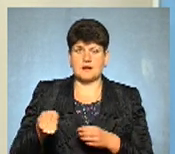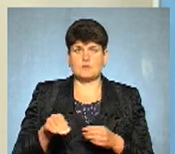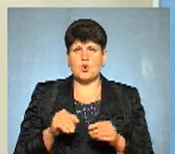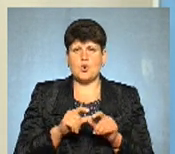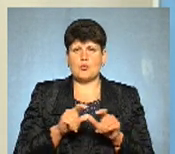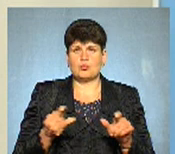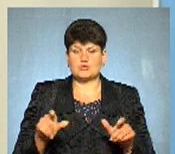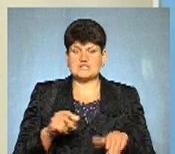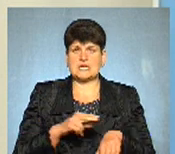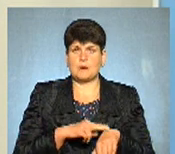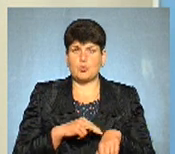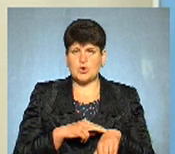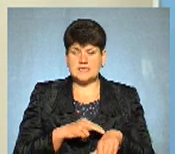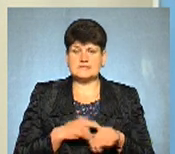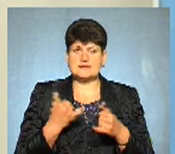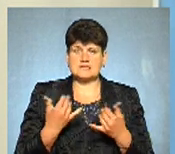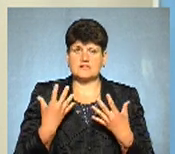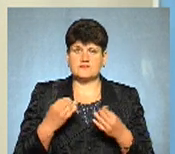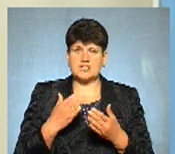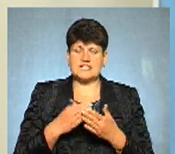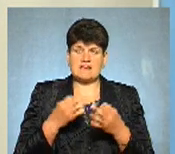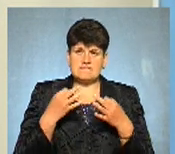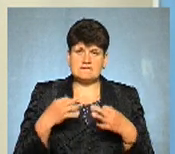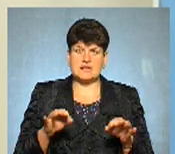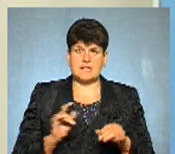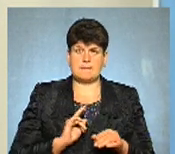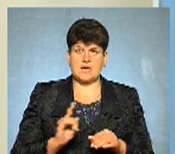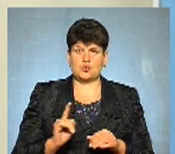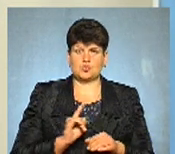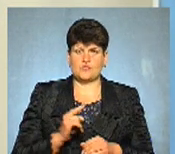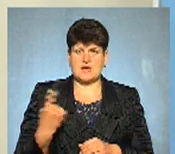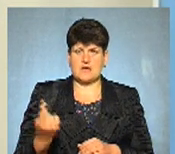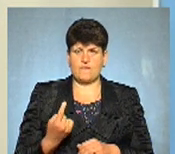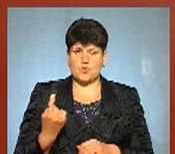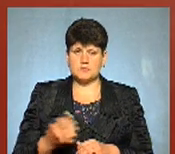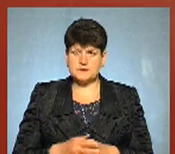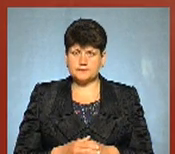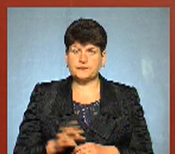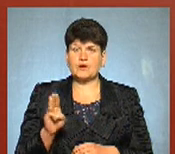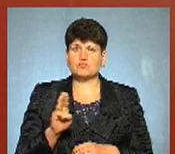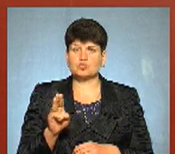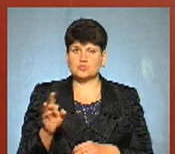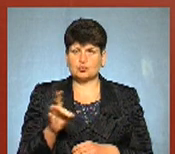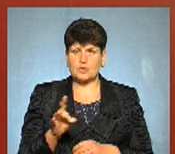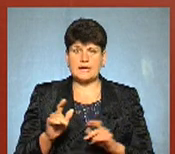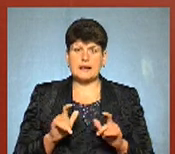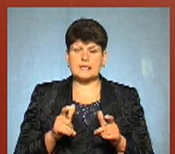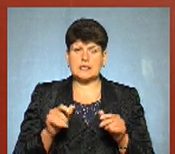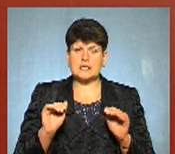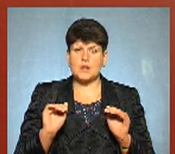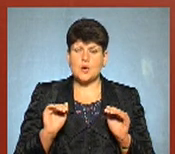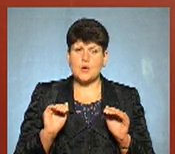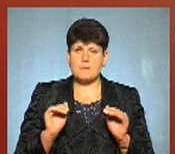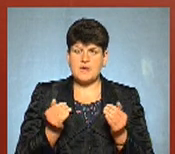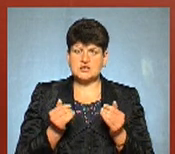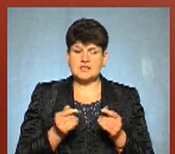інших регіонах. Тобто зараз є вже більш вільне пересування по області. В Шумському районі карантинні обмеження